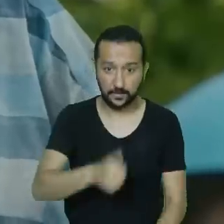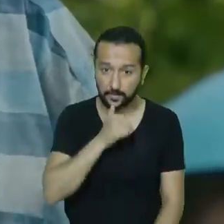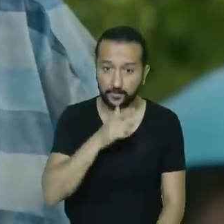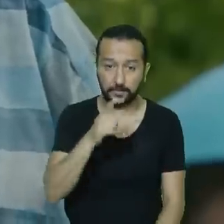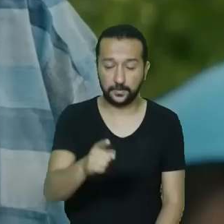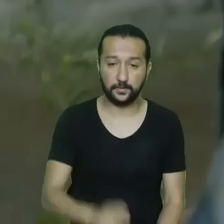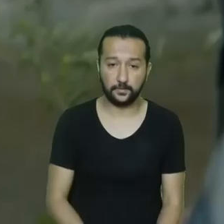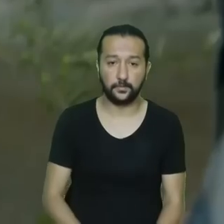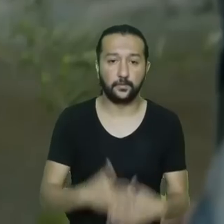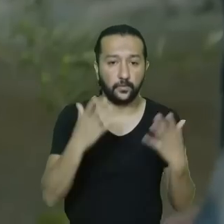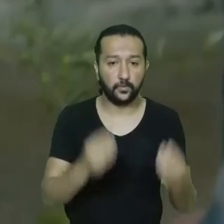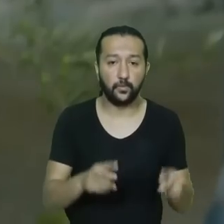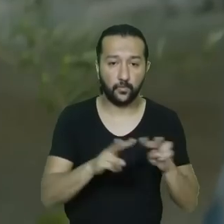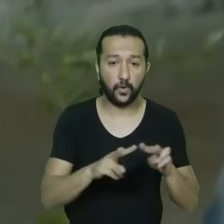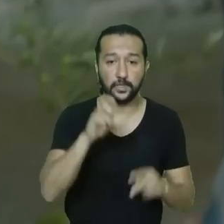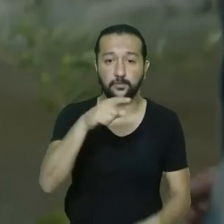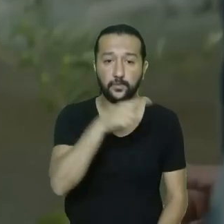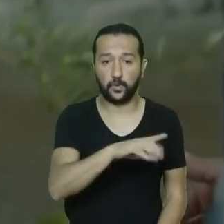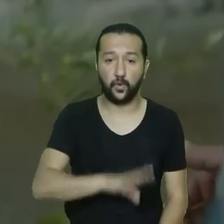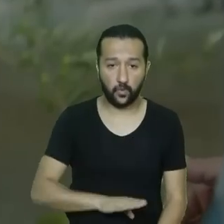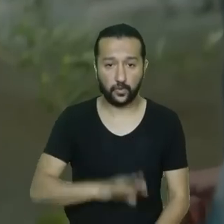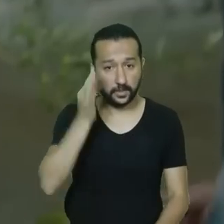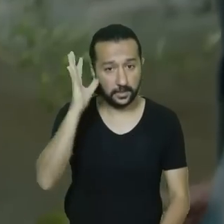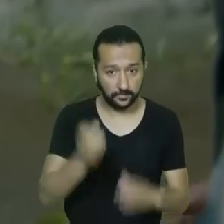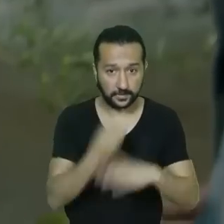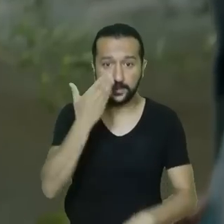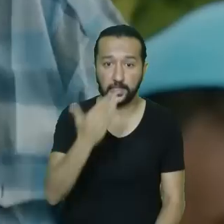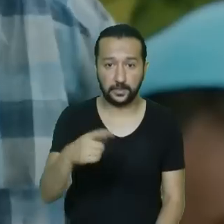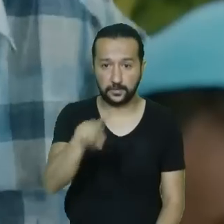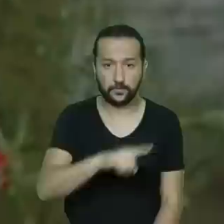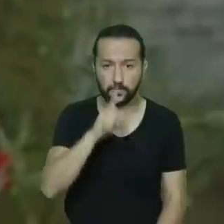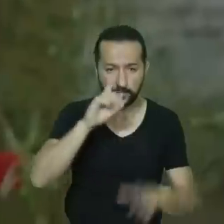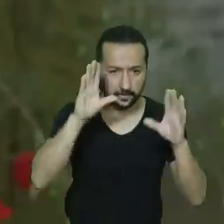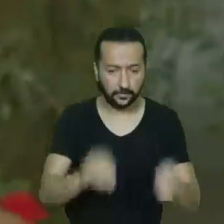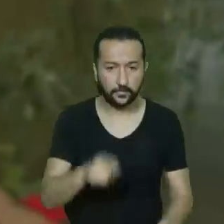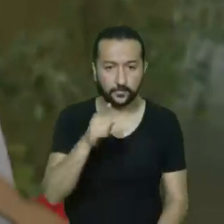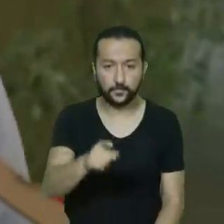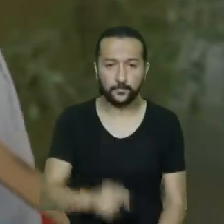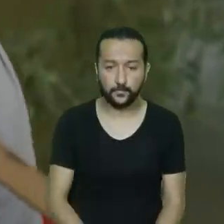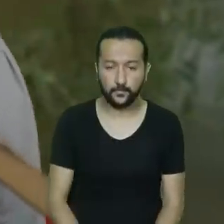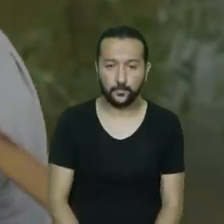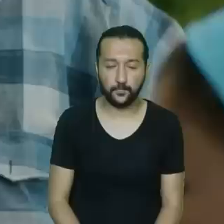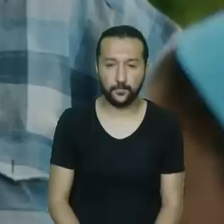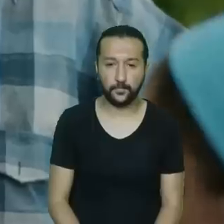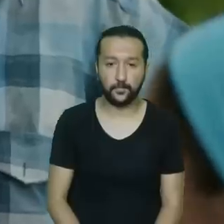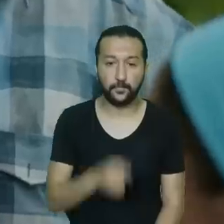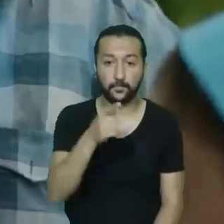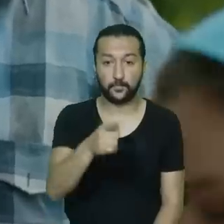Ha? Molla Cemil'in oğlu delirmiş mi dedirteceksin millete? Hüseyin! Bastonu